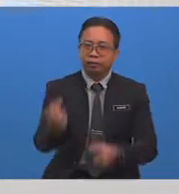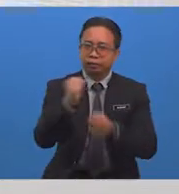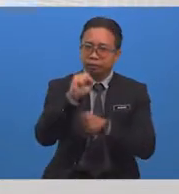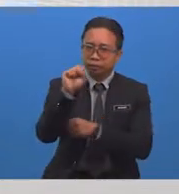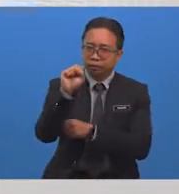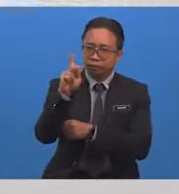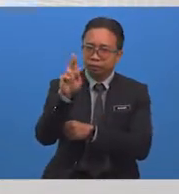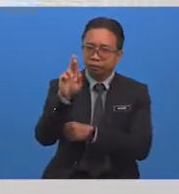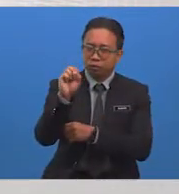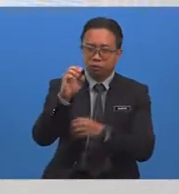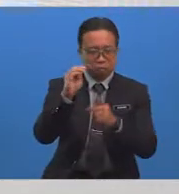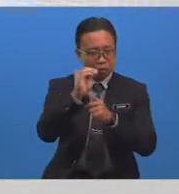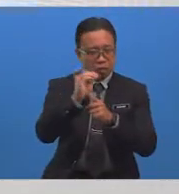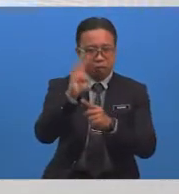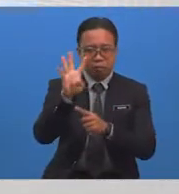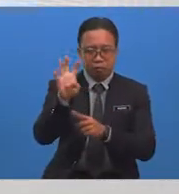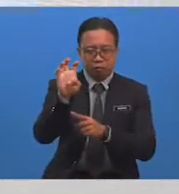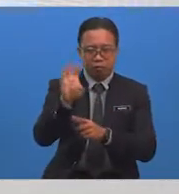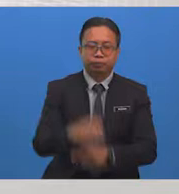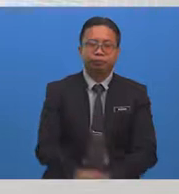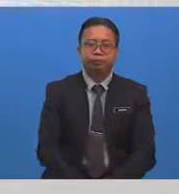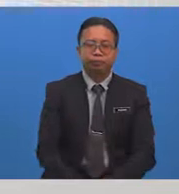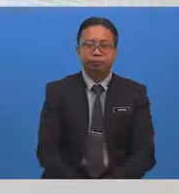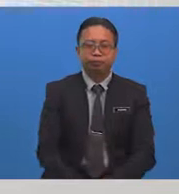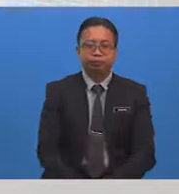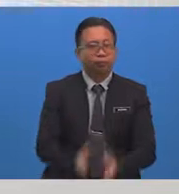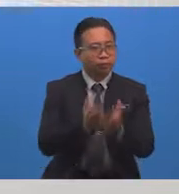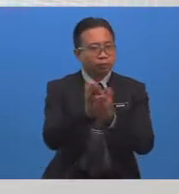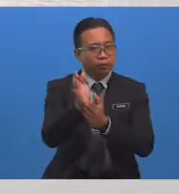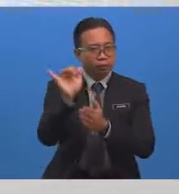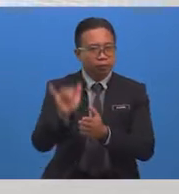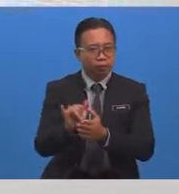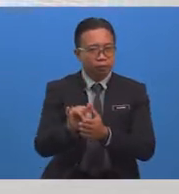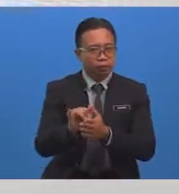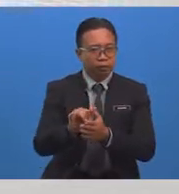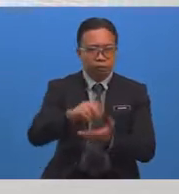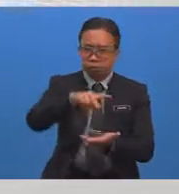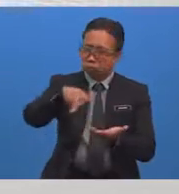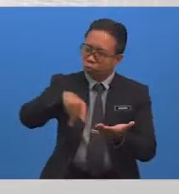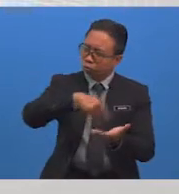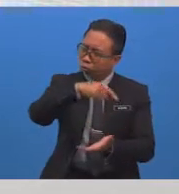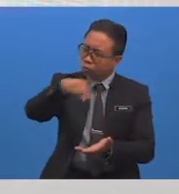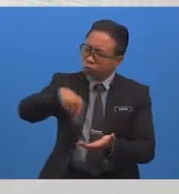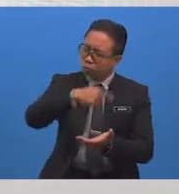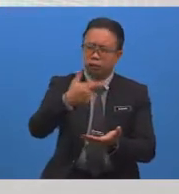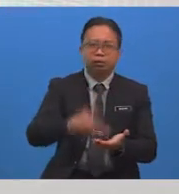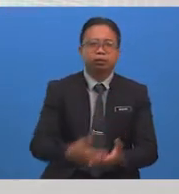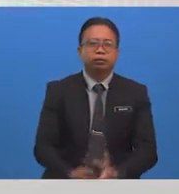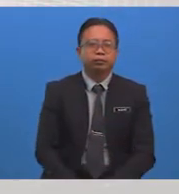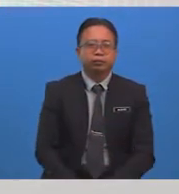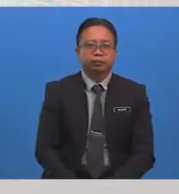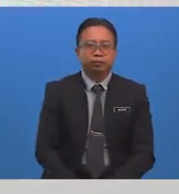sko4 lo sabas seterusnya roda kerajinan Villa pusing